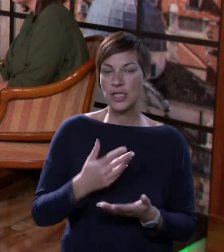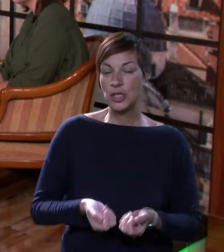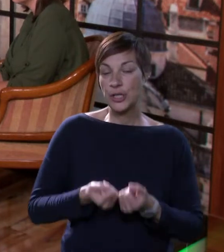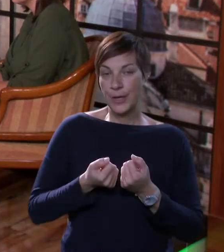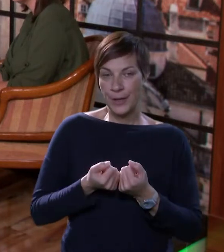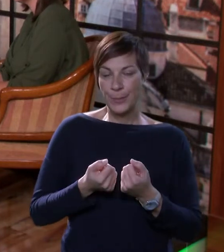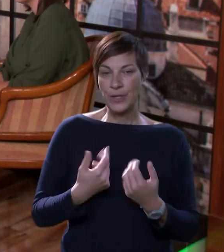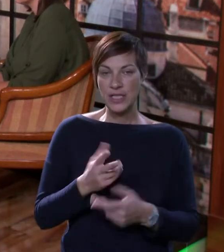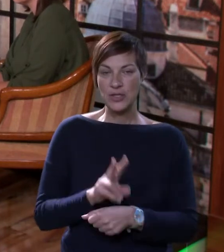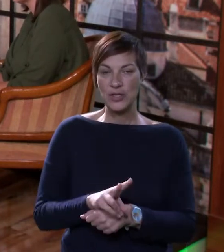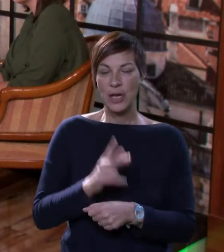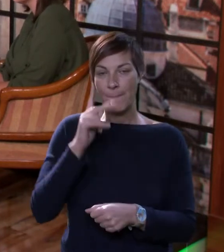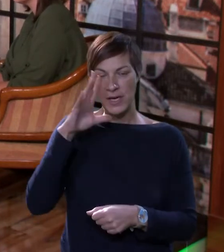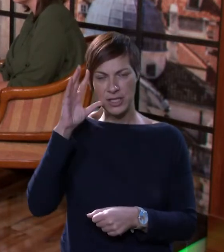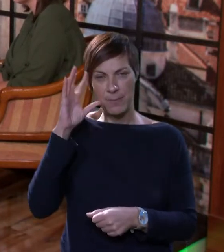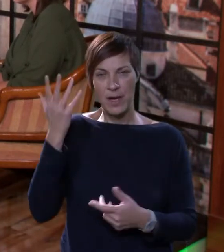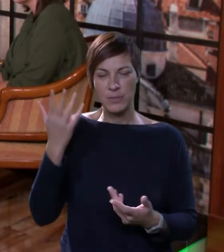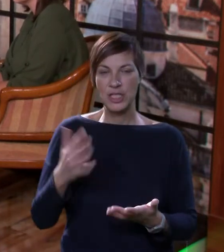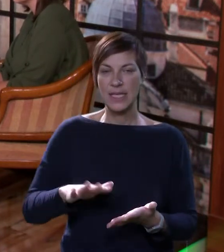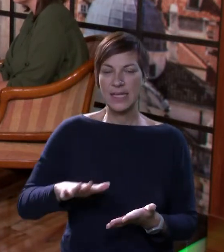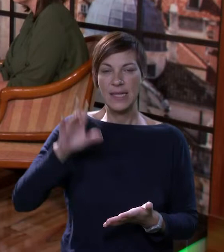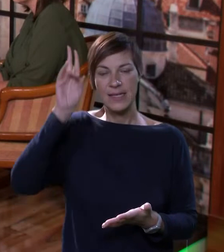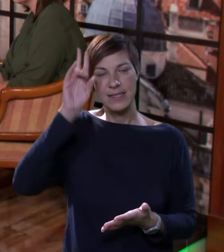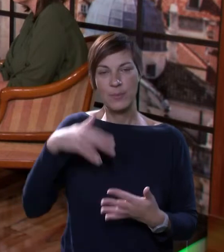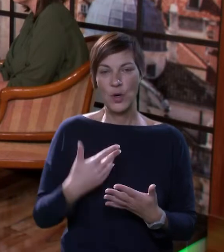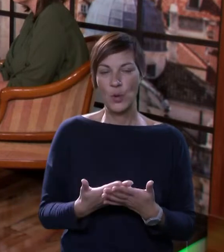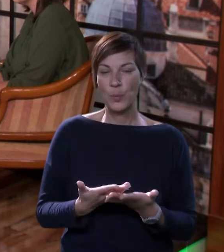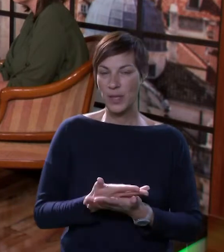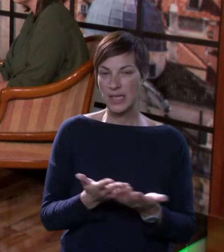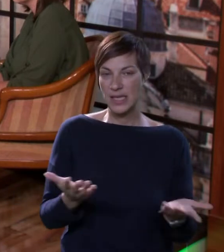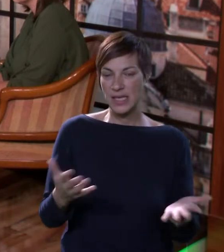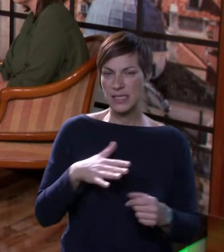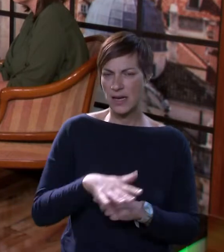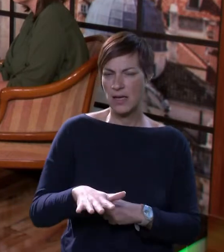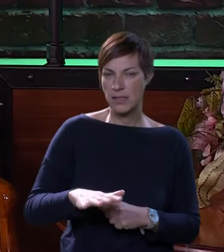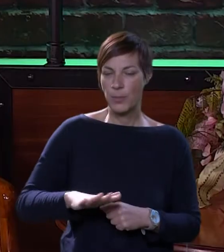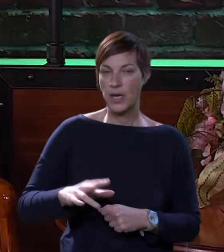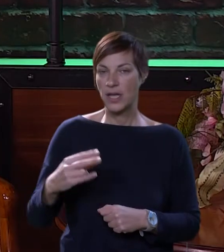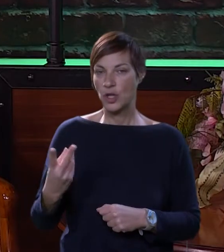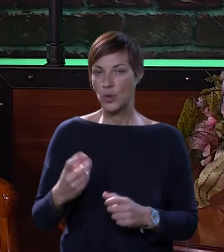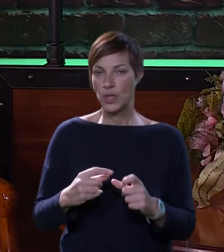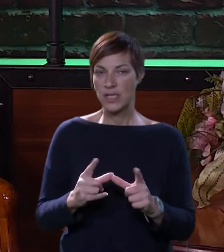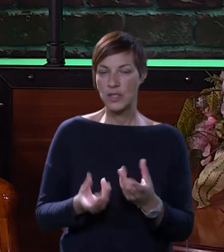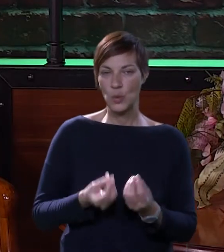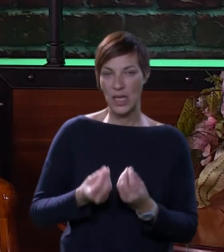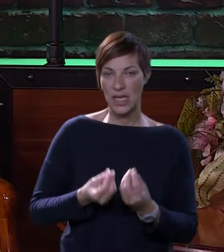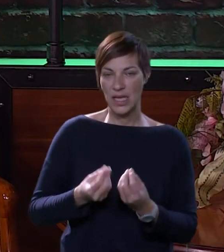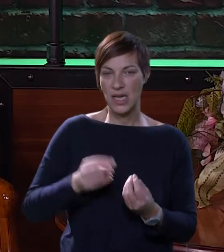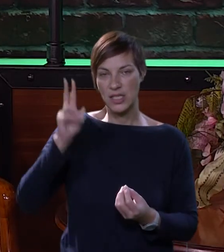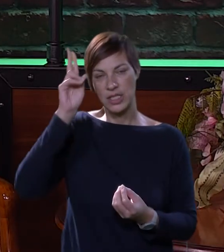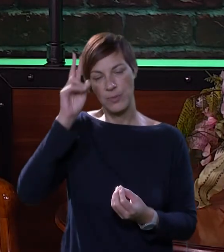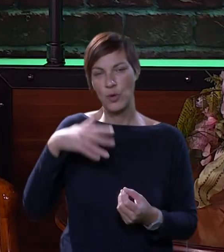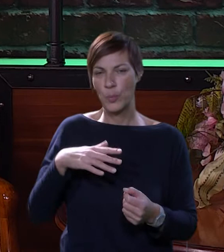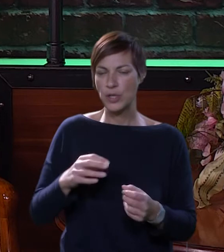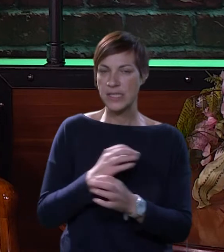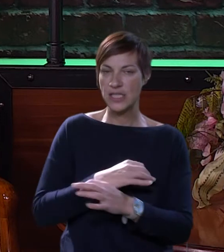do poteškoća pažnje i pamćenja. Djeca mogu biti na kraju krajeva izložena i nasilnom ponašanju drugih suigrača, mogu postati